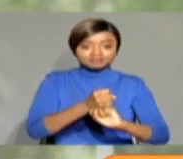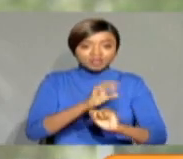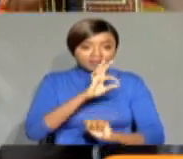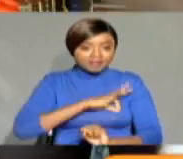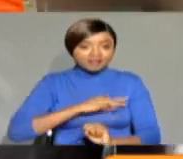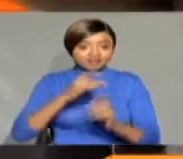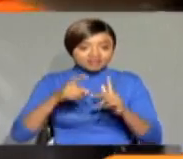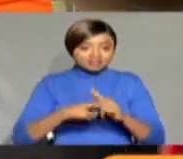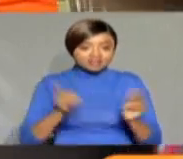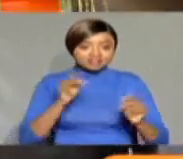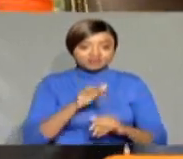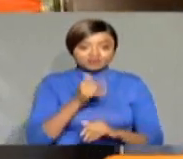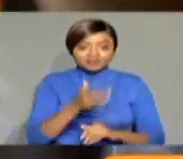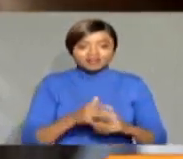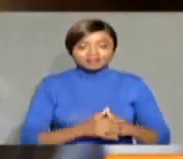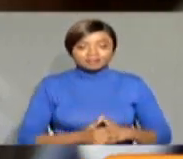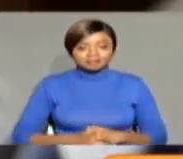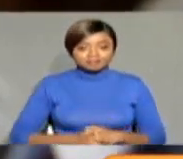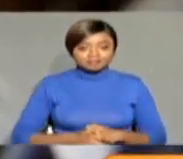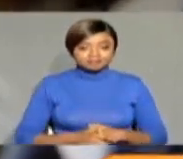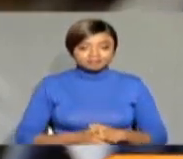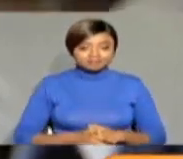since